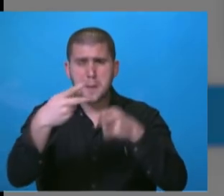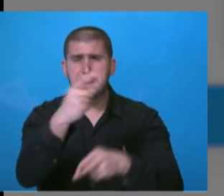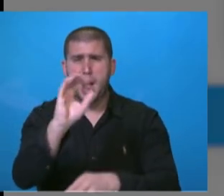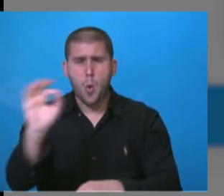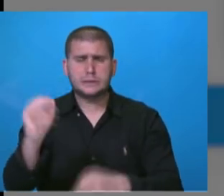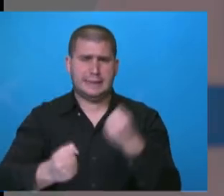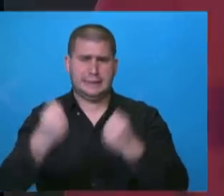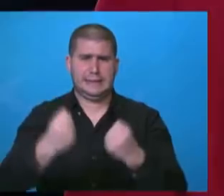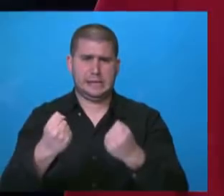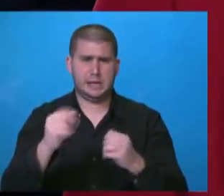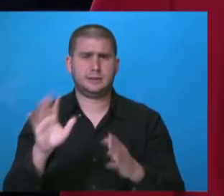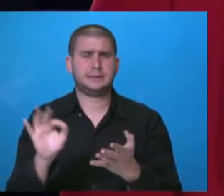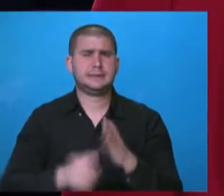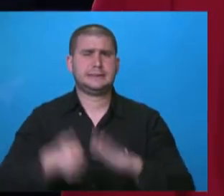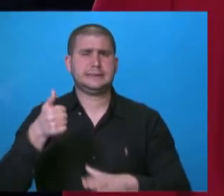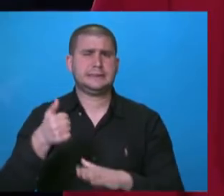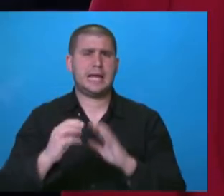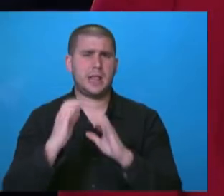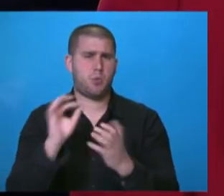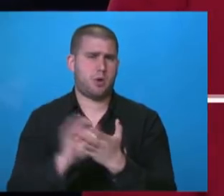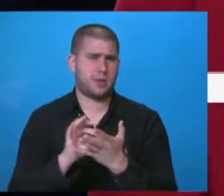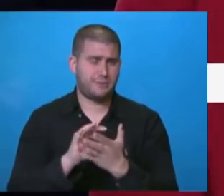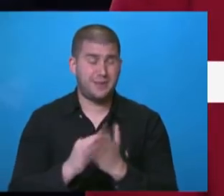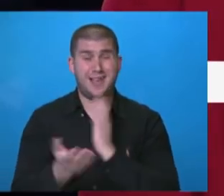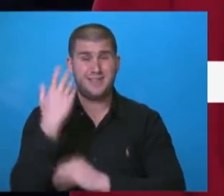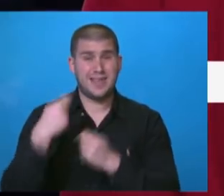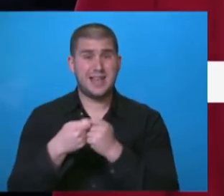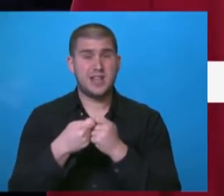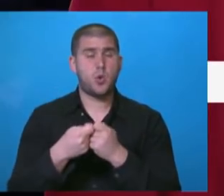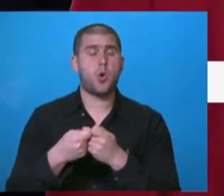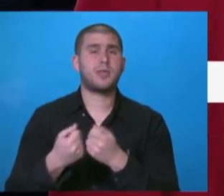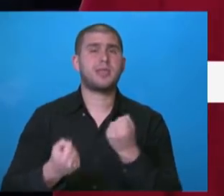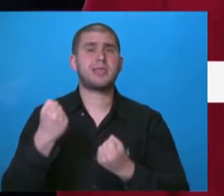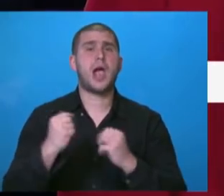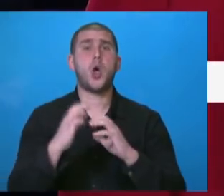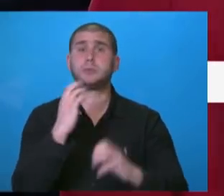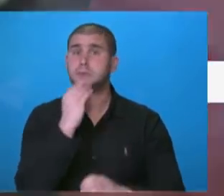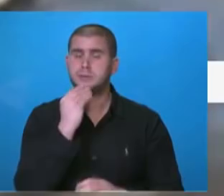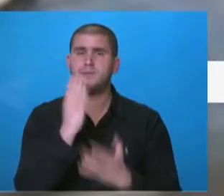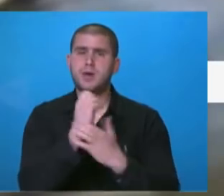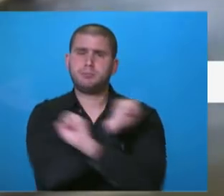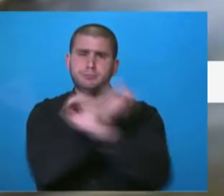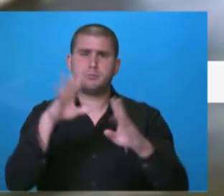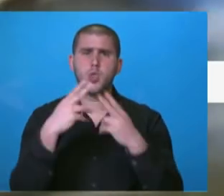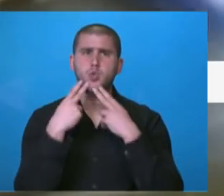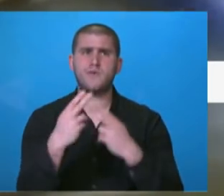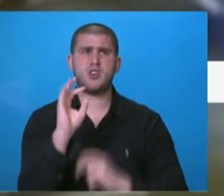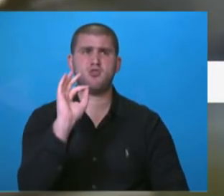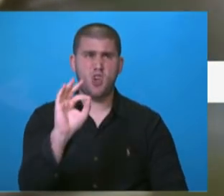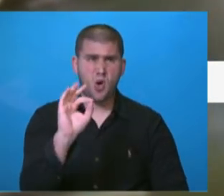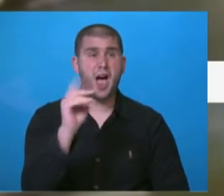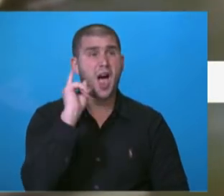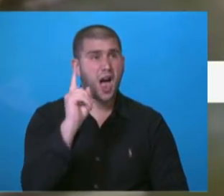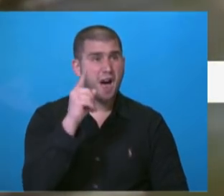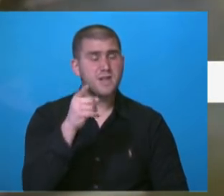בנהיגה. כך שר התחבורה. עוד לפני כן ארגון נהגי האוטובוסים בישראל מיהר להוציא תגובה משלו, אבל שם